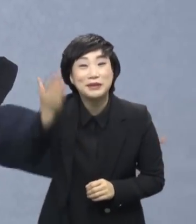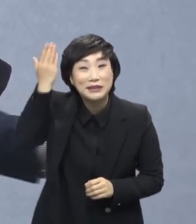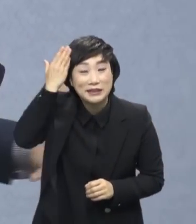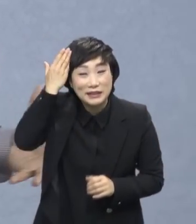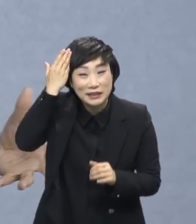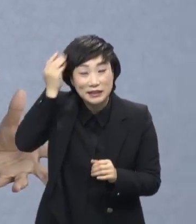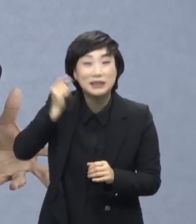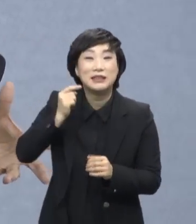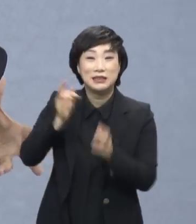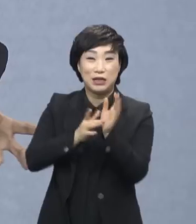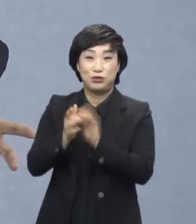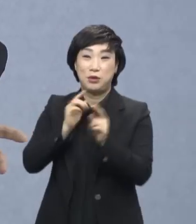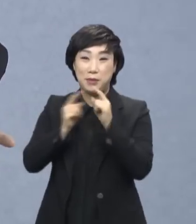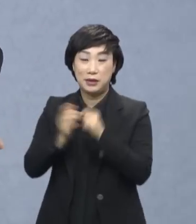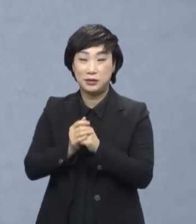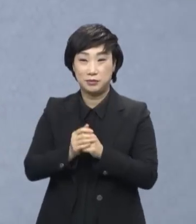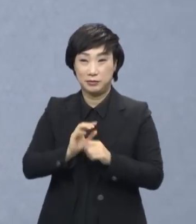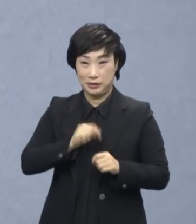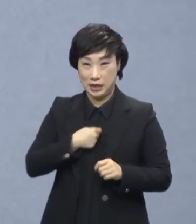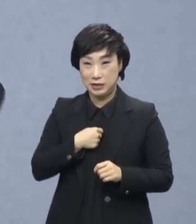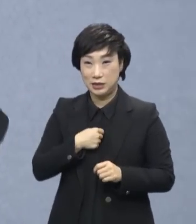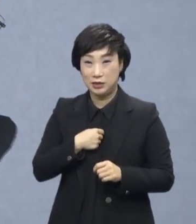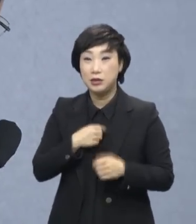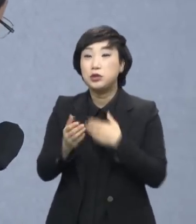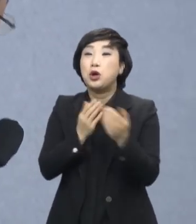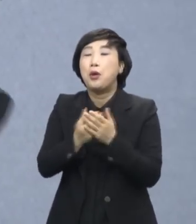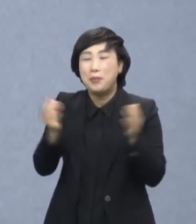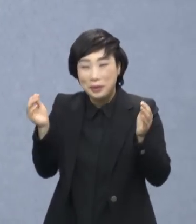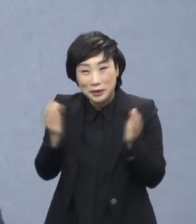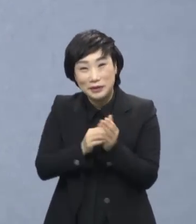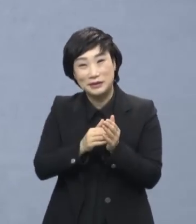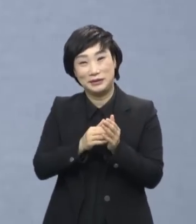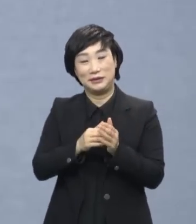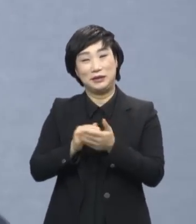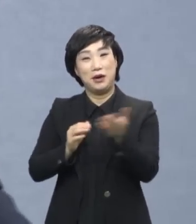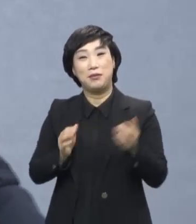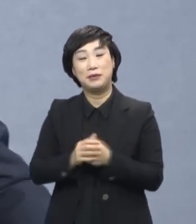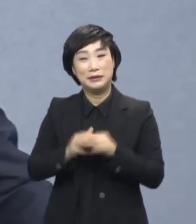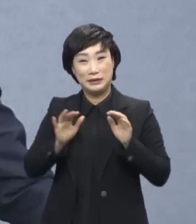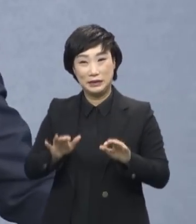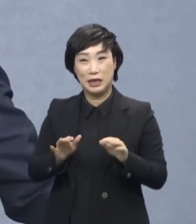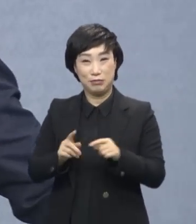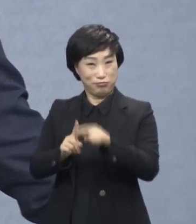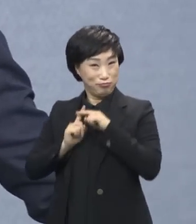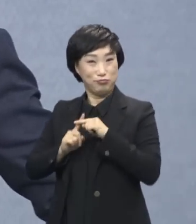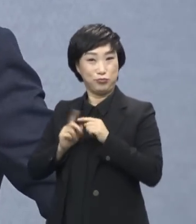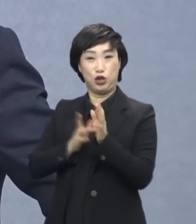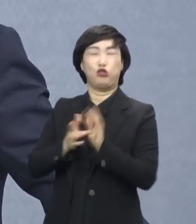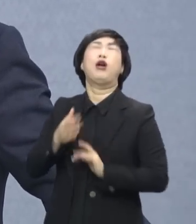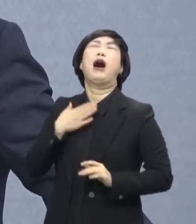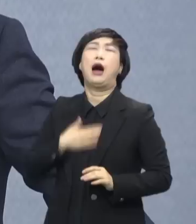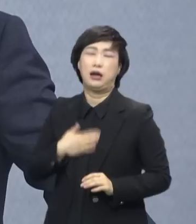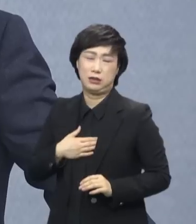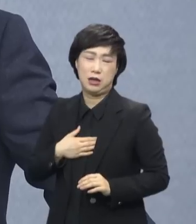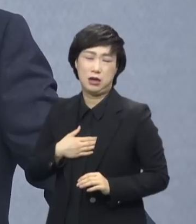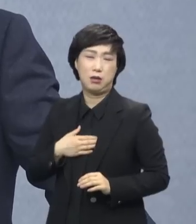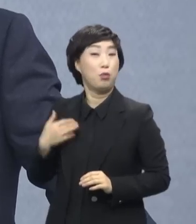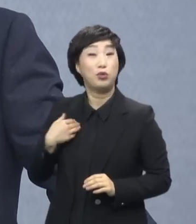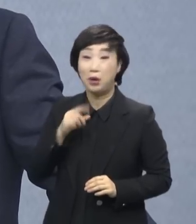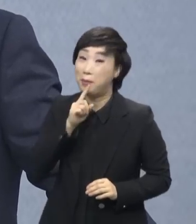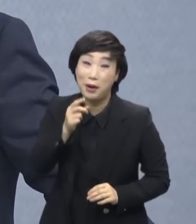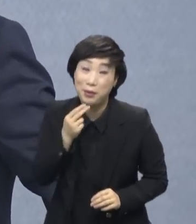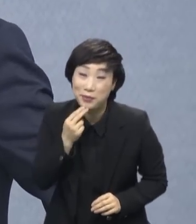그가 말씀하신 것이 자기 자신에게 체험이 돼? 이제 죽어도 부인할 수 없어.